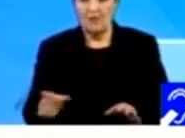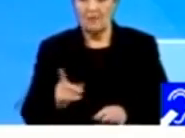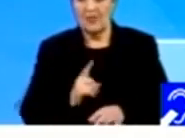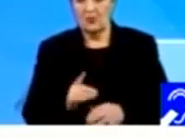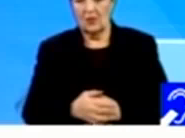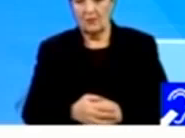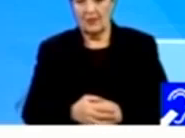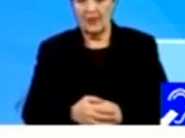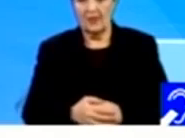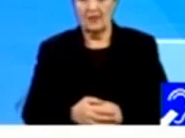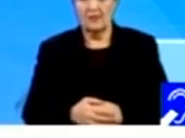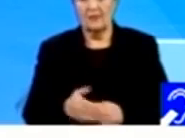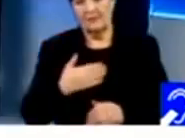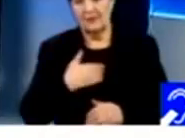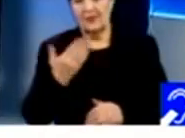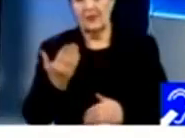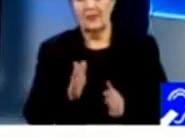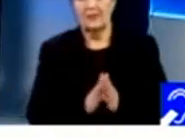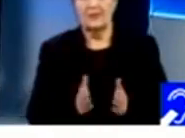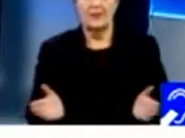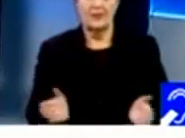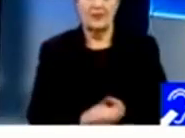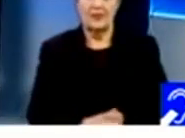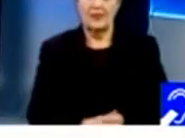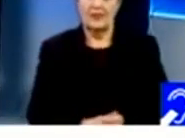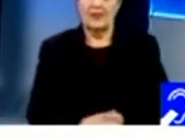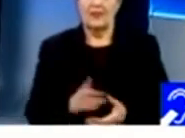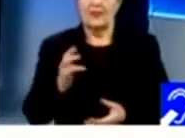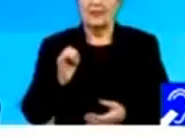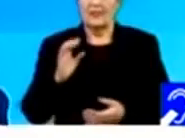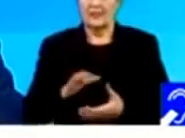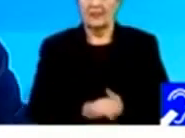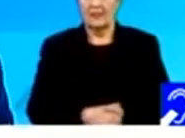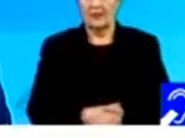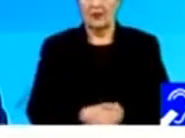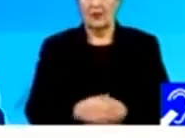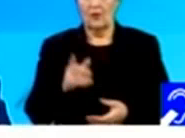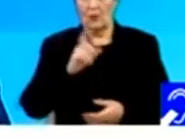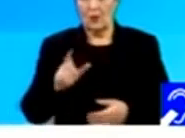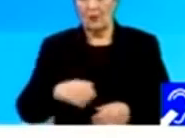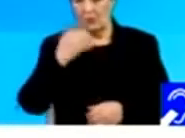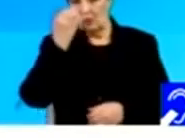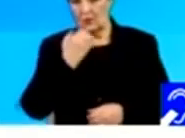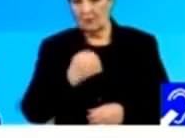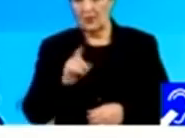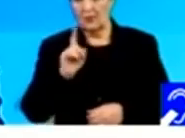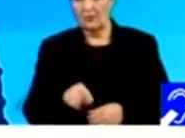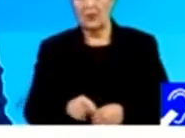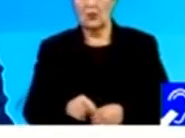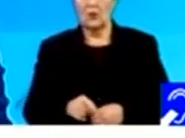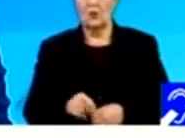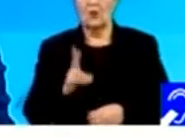așteptat. Vă chem la vot pe 3 noiembrie. Domnule Ciobanu, vă mulțumesc, domnule Năstase. Oameni buni, vă mulțumesc foarte mult pentru faptul